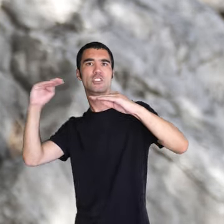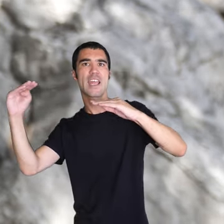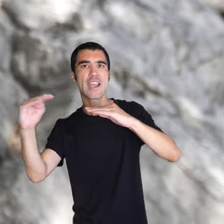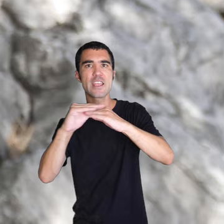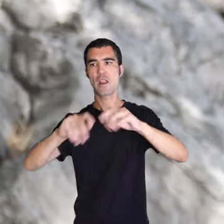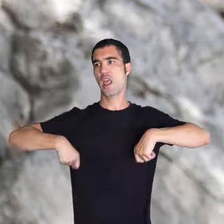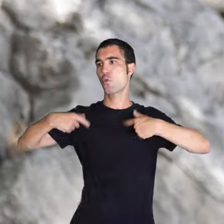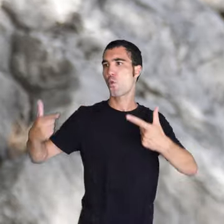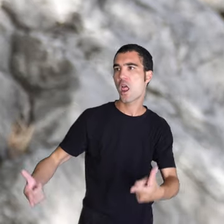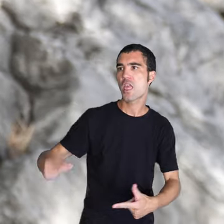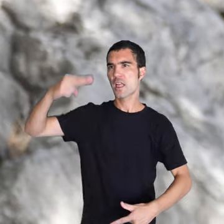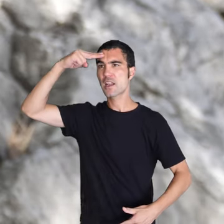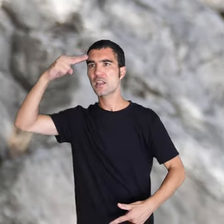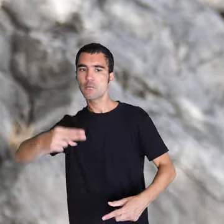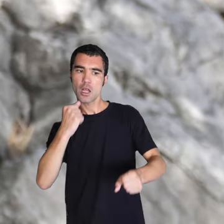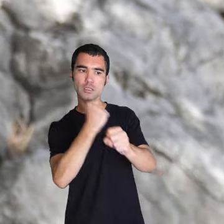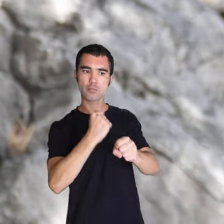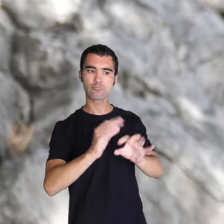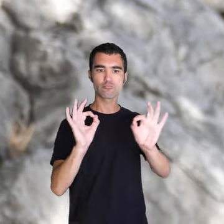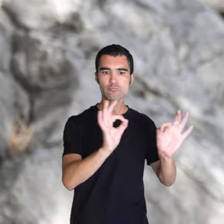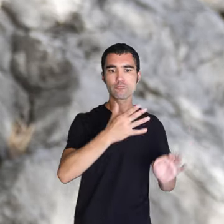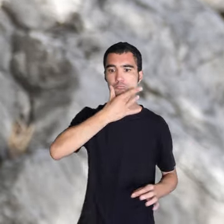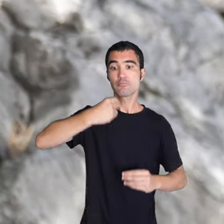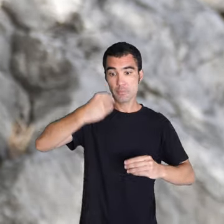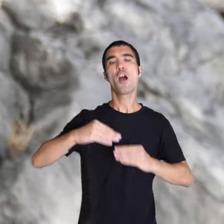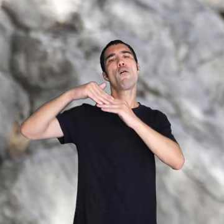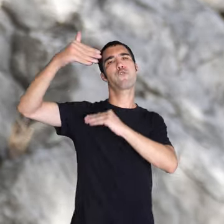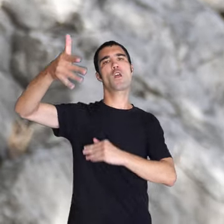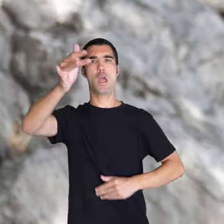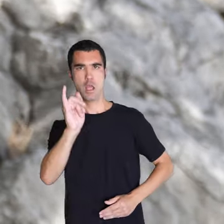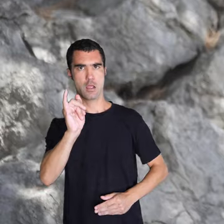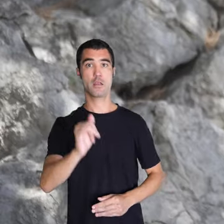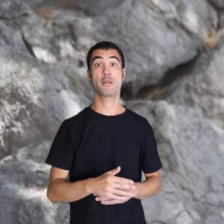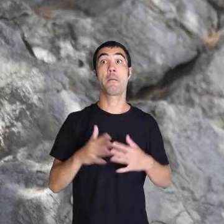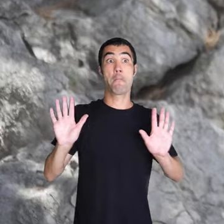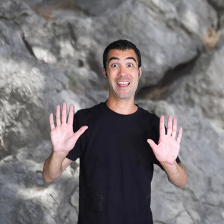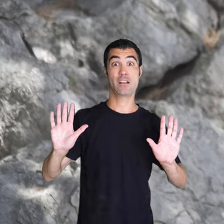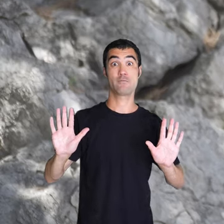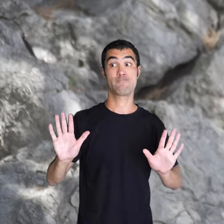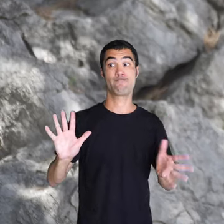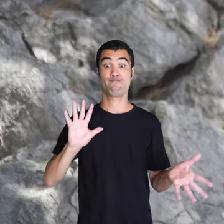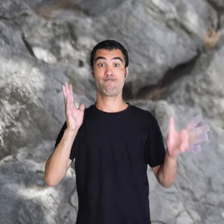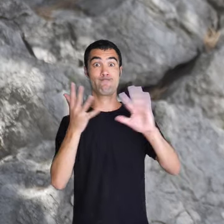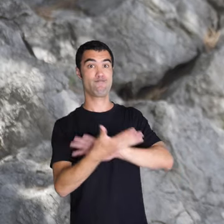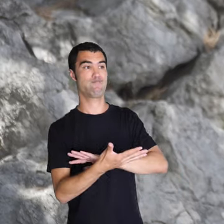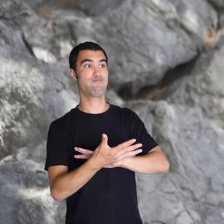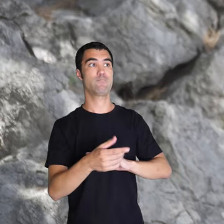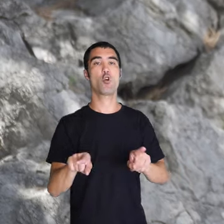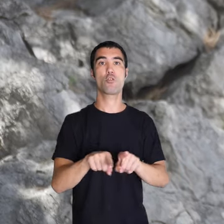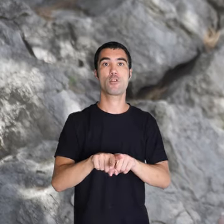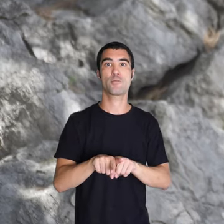sostenibilitat i fer la feina bé, hi ha futur. Ara, si se torna a menjar,